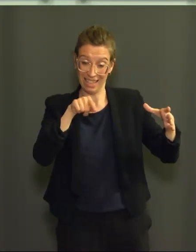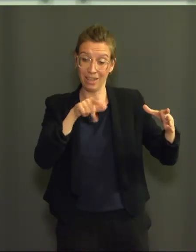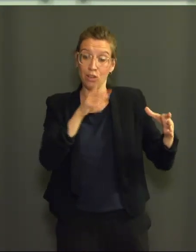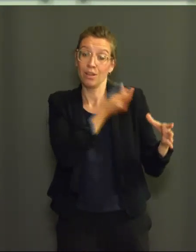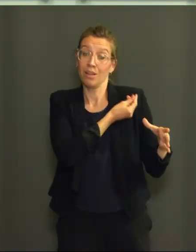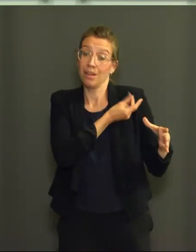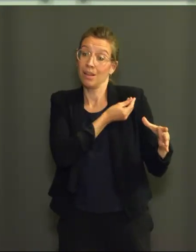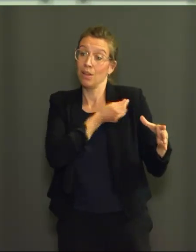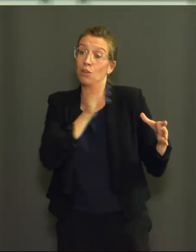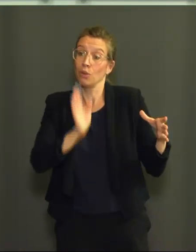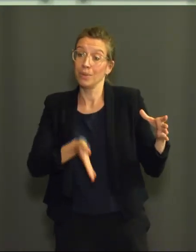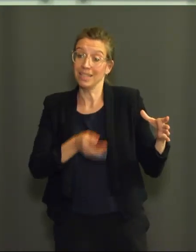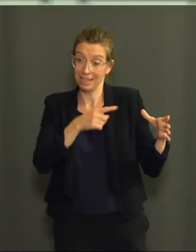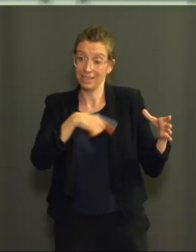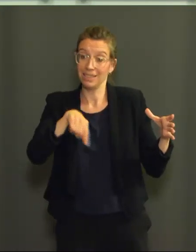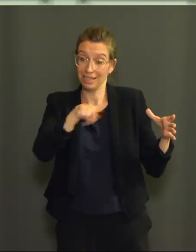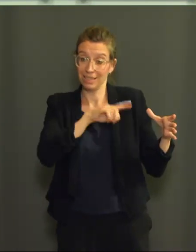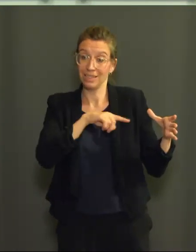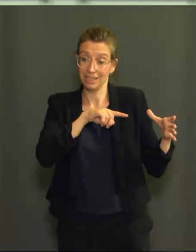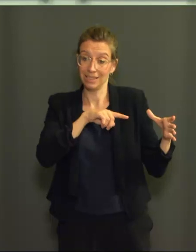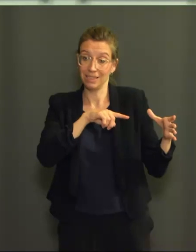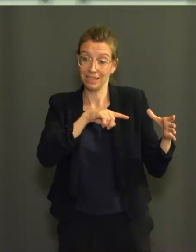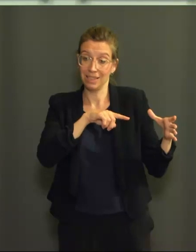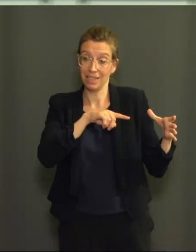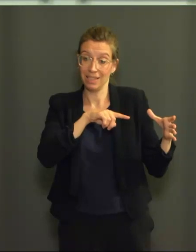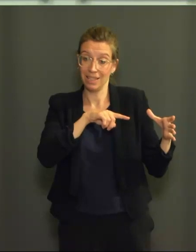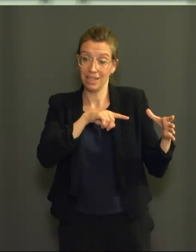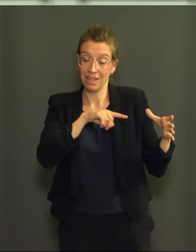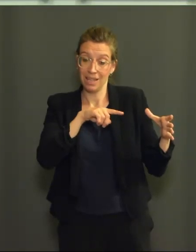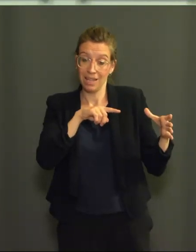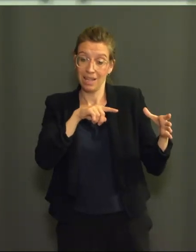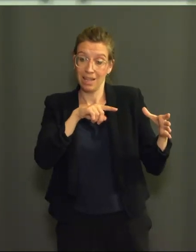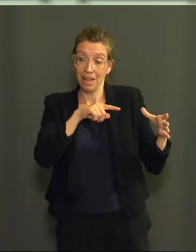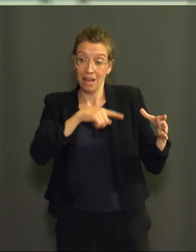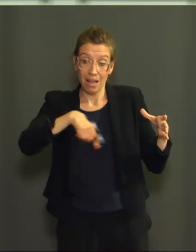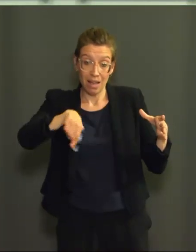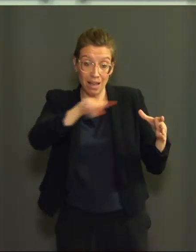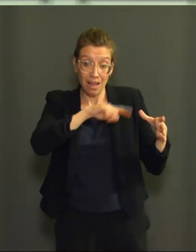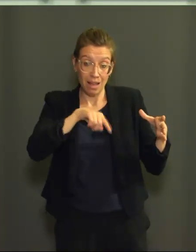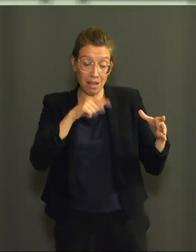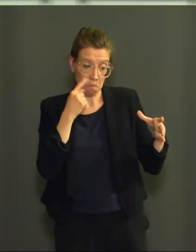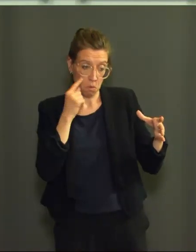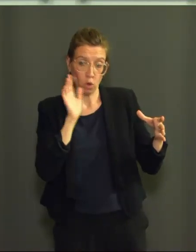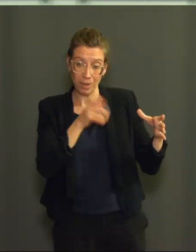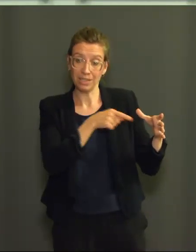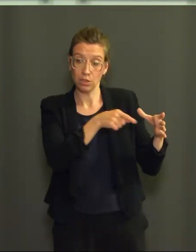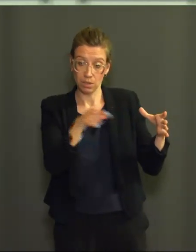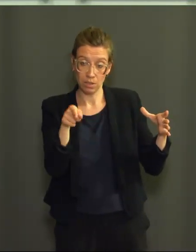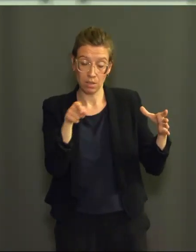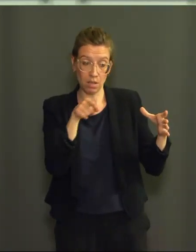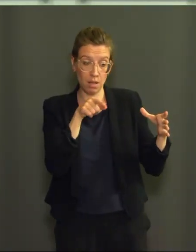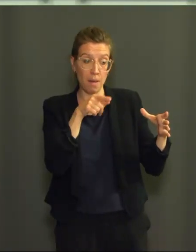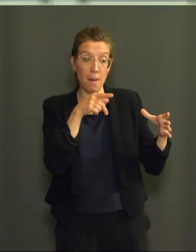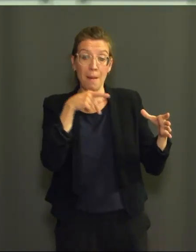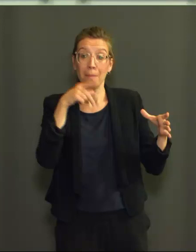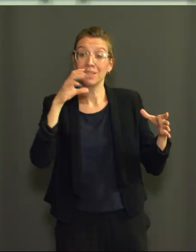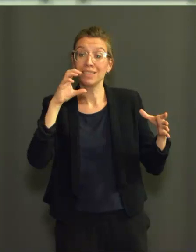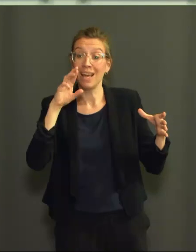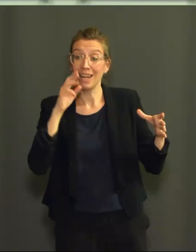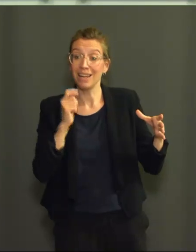veel belangrijker dan het aantal positieve PCR-testen is dat bij het merendeel van deze mensen, of